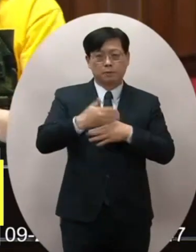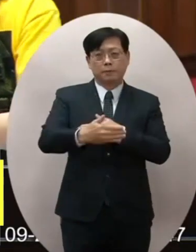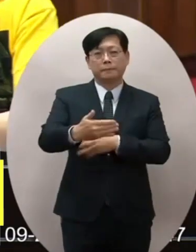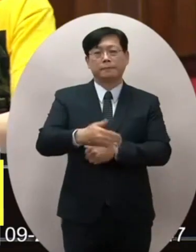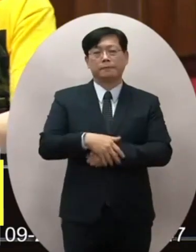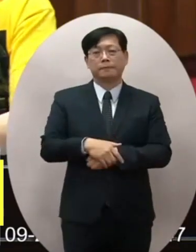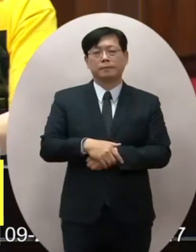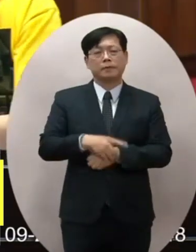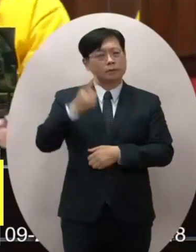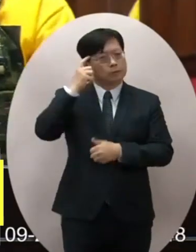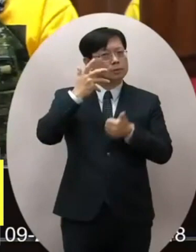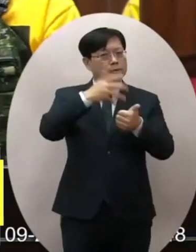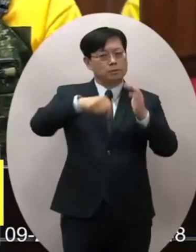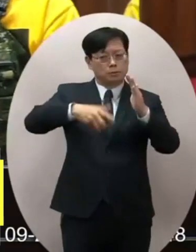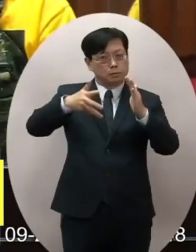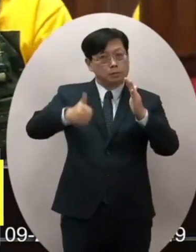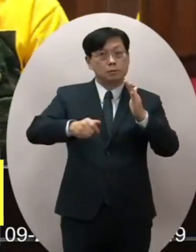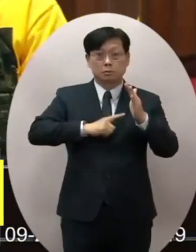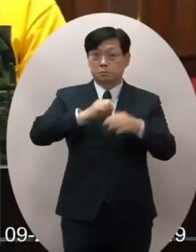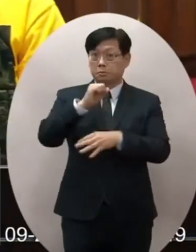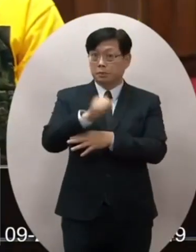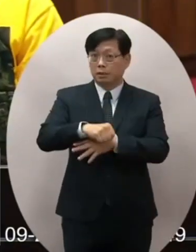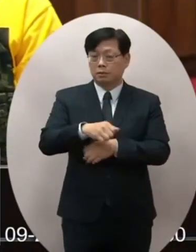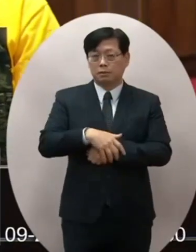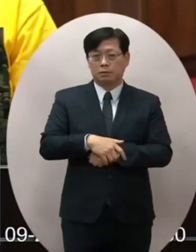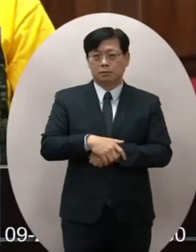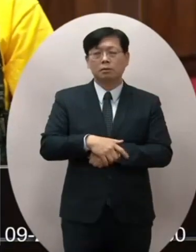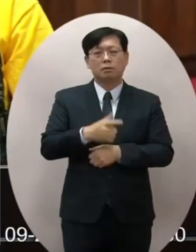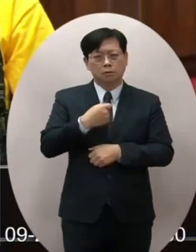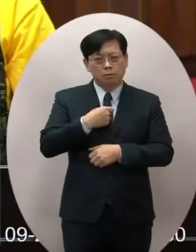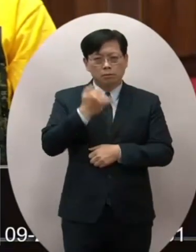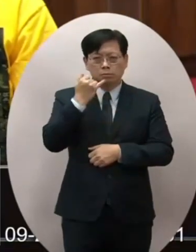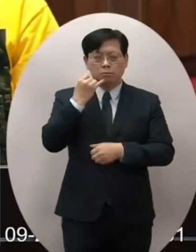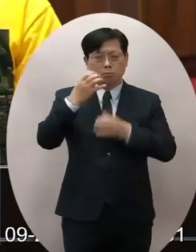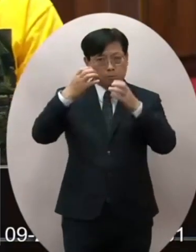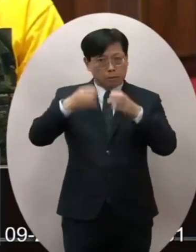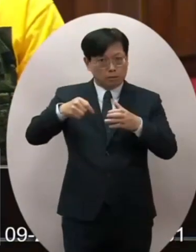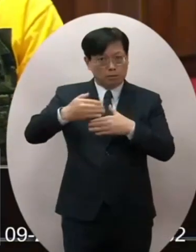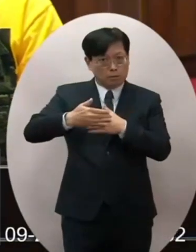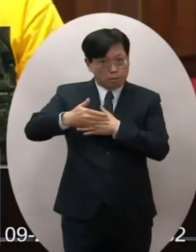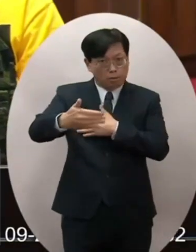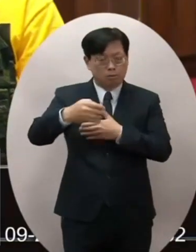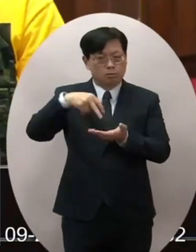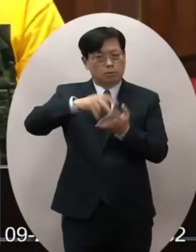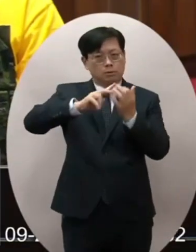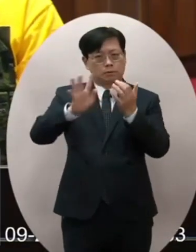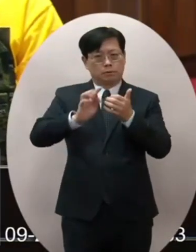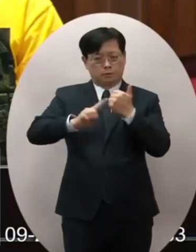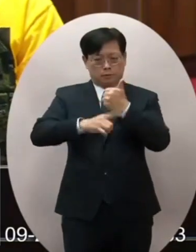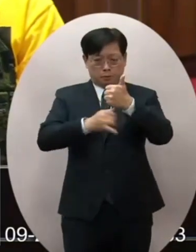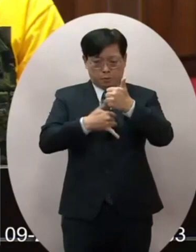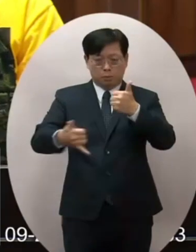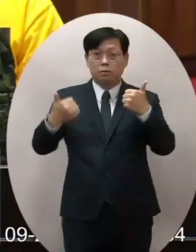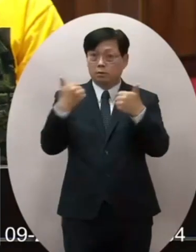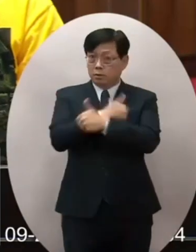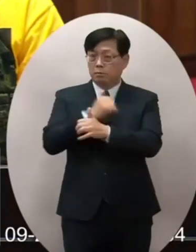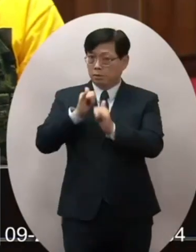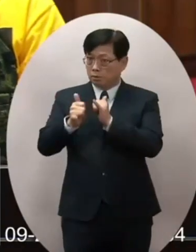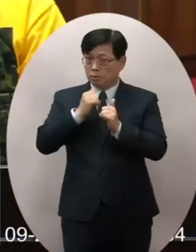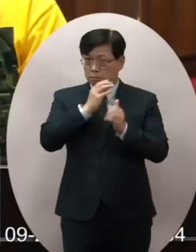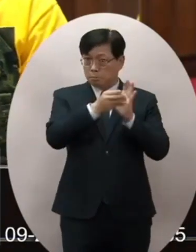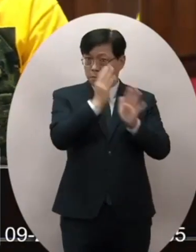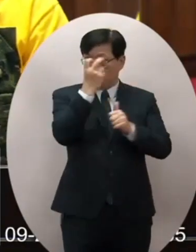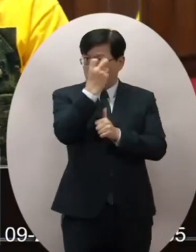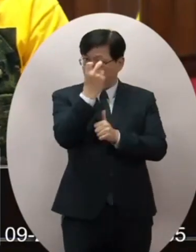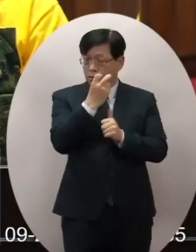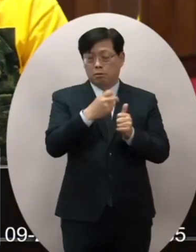程。那请问院长，你是不是同意应该要透过这样的程序，让立法委员代表人民来进行调